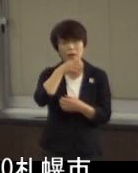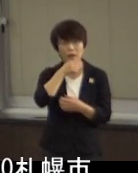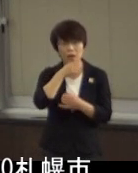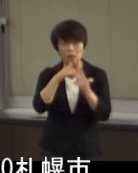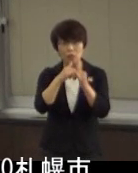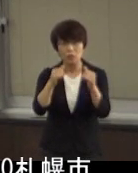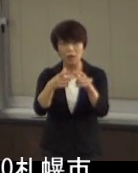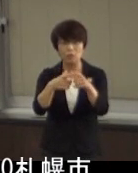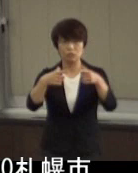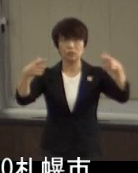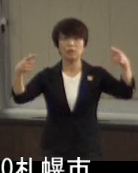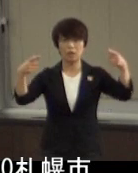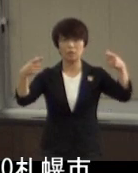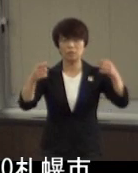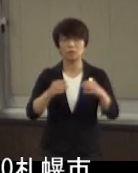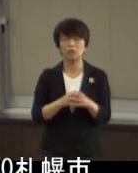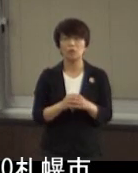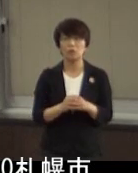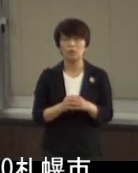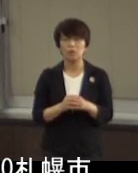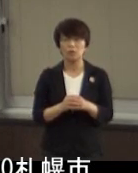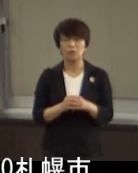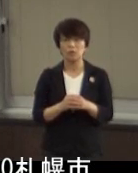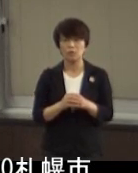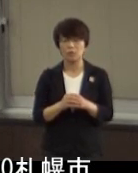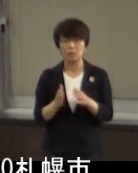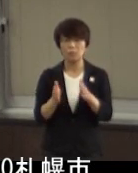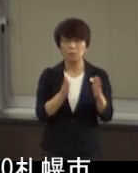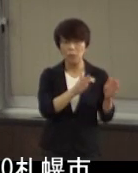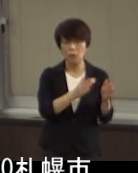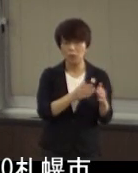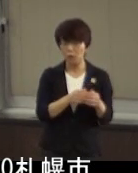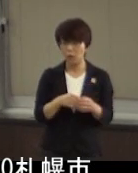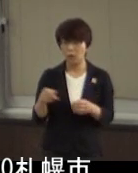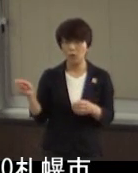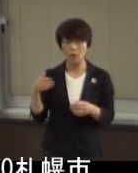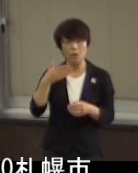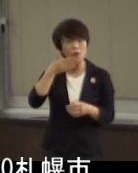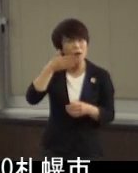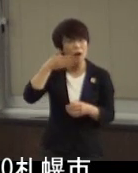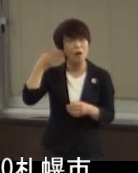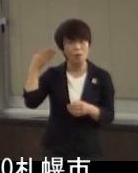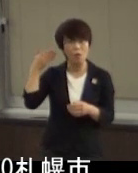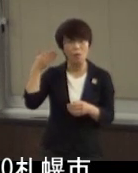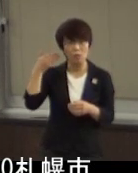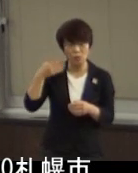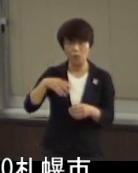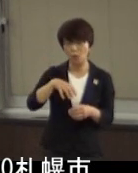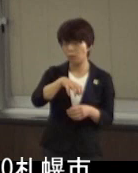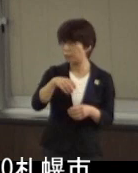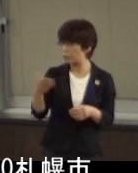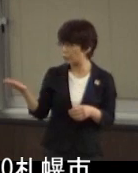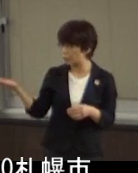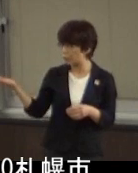が見られる傾向にございます。で一方で、下のこのブルーのところでありますけど、